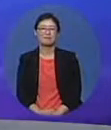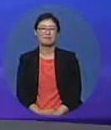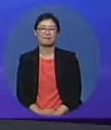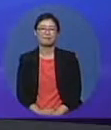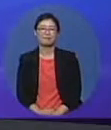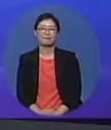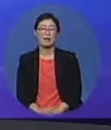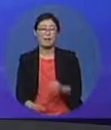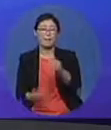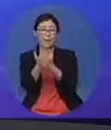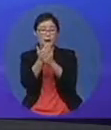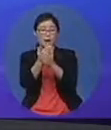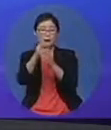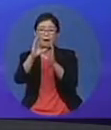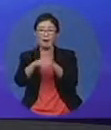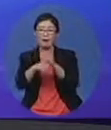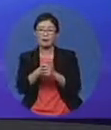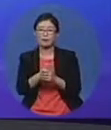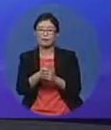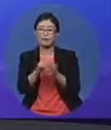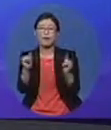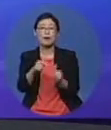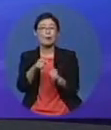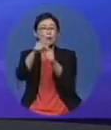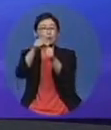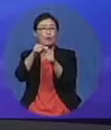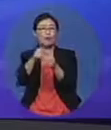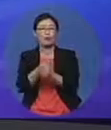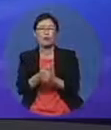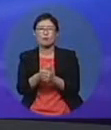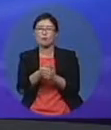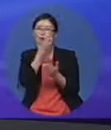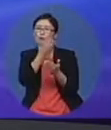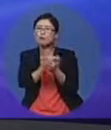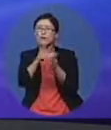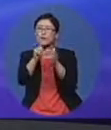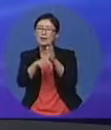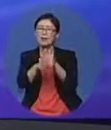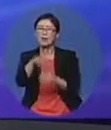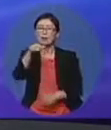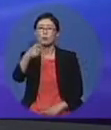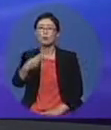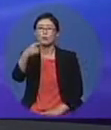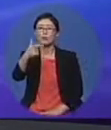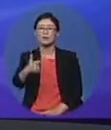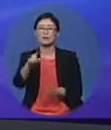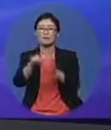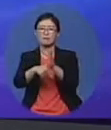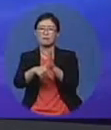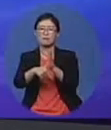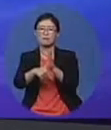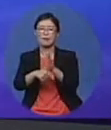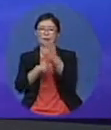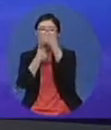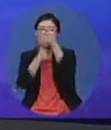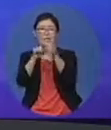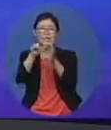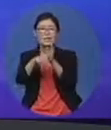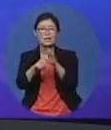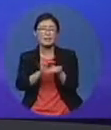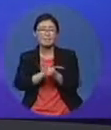네, 사고나 사건 발생 시 인명을 구조하는 위한 최상의 시간을 가리키는 골든타임. 이 골든타임을